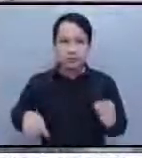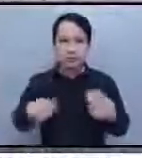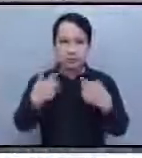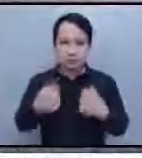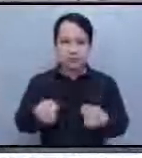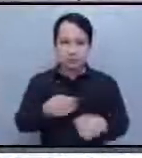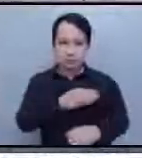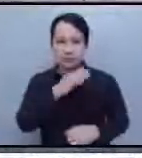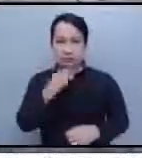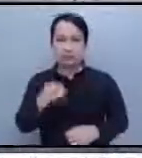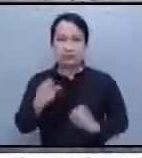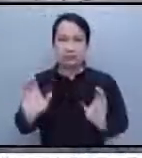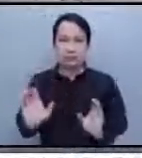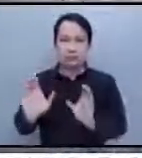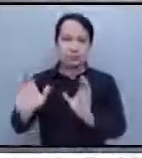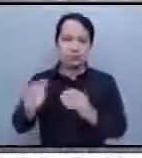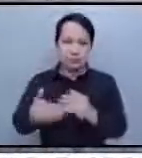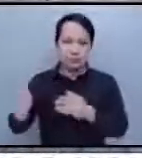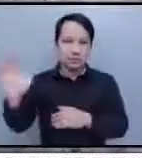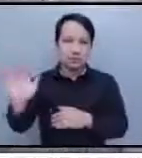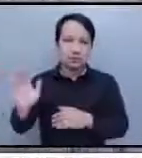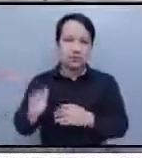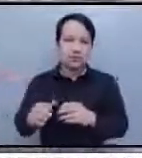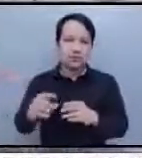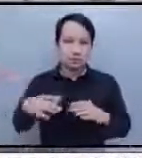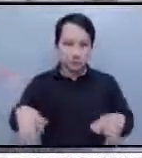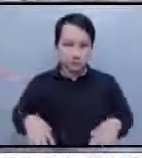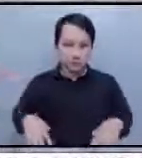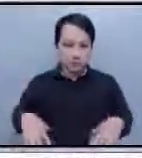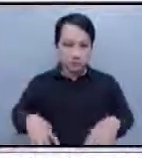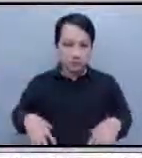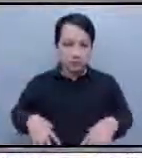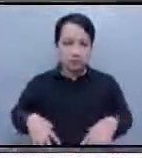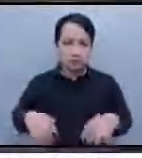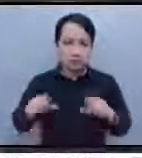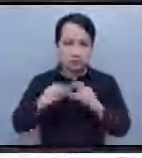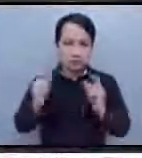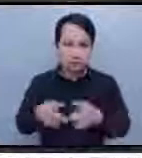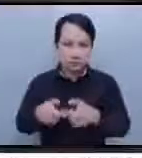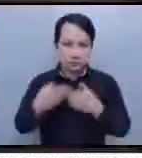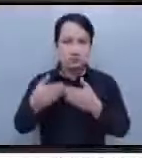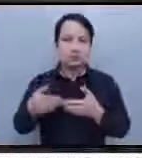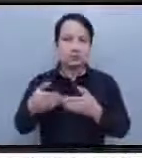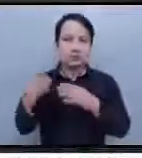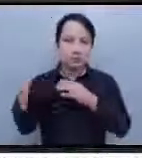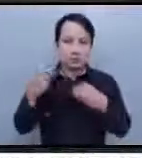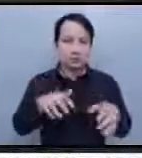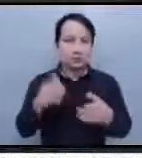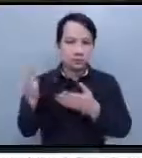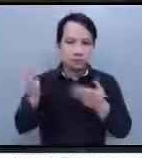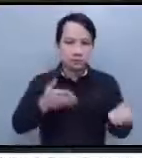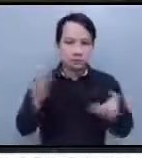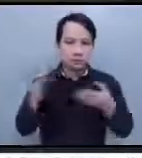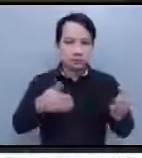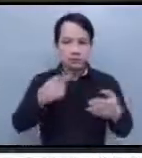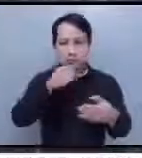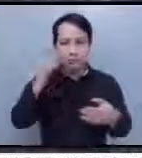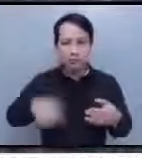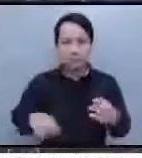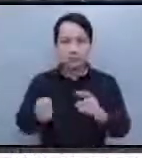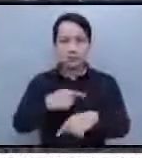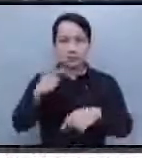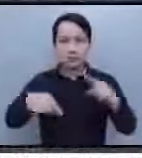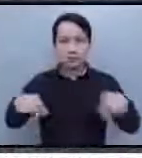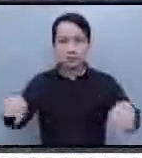nilang maitulak palabas ng kanilang bansa ang Russian forces. Patuloy naman ang pagbuhos ng mga kagamitang pandigma sa Ukraine mula sa iba't ibang